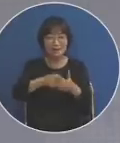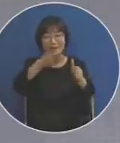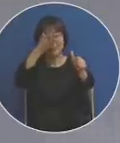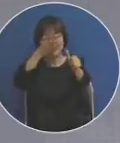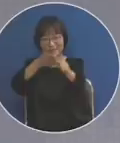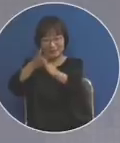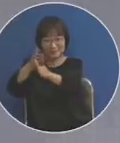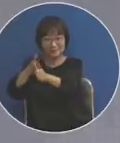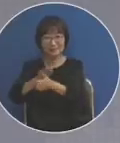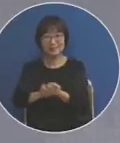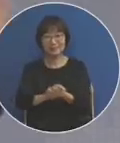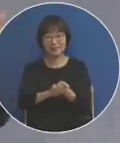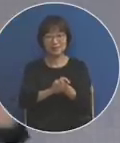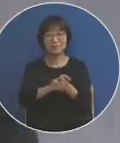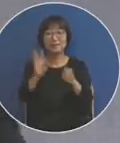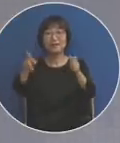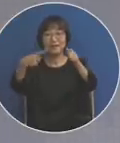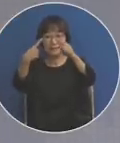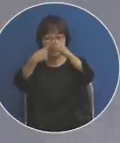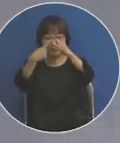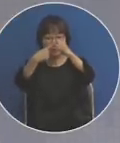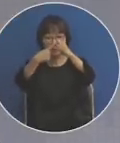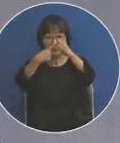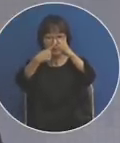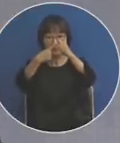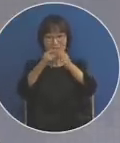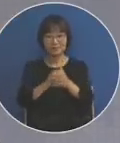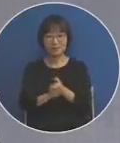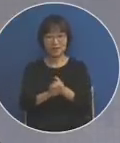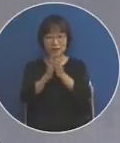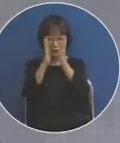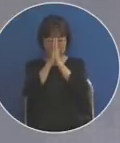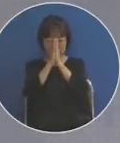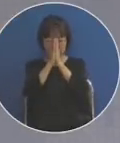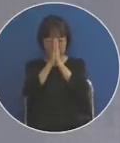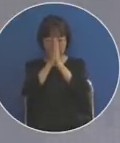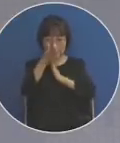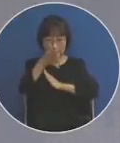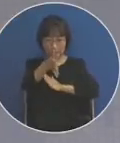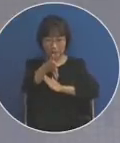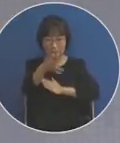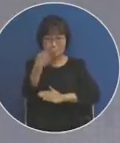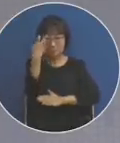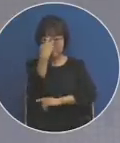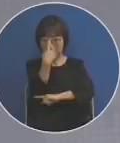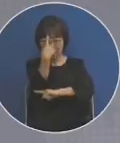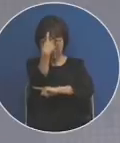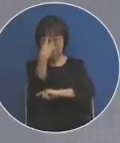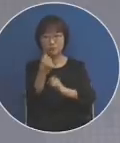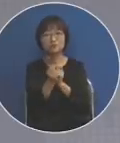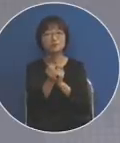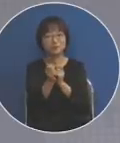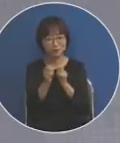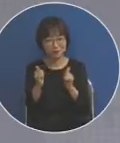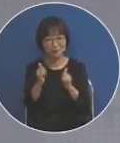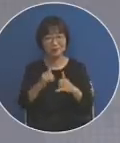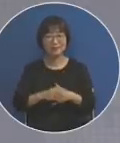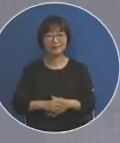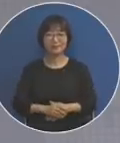this today. 첫째입니다. Number one. 기도의 파수꾼이란. It is the watchman of 오늘 본문에 prayer. 그랬어요. It says this. We...